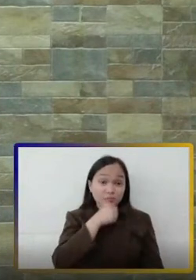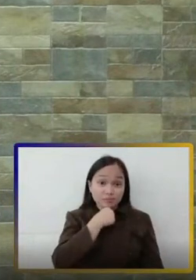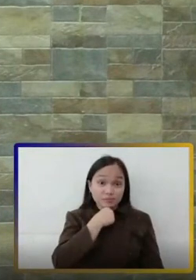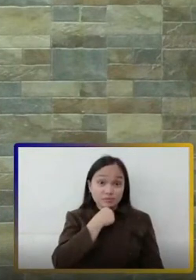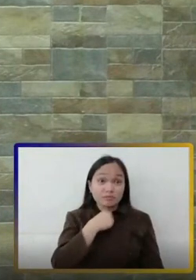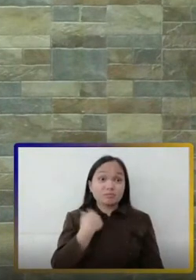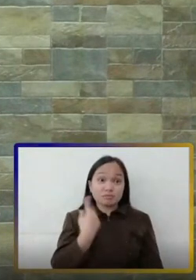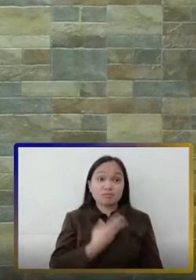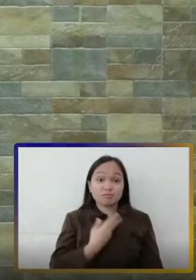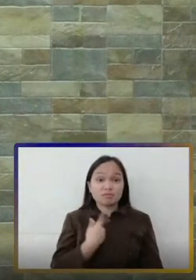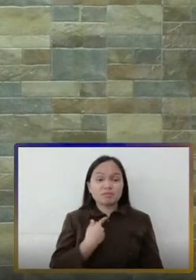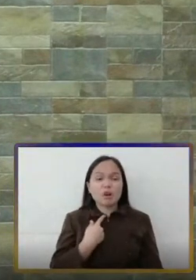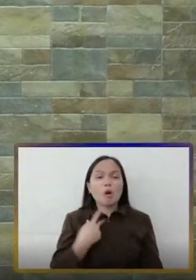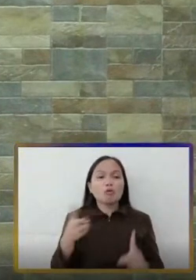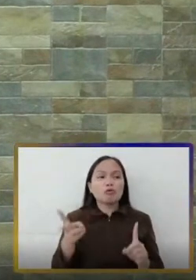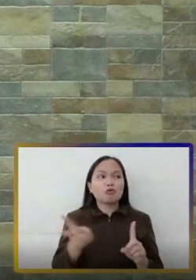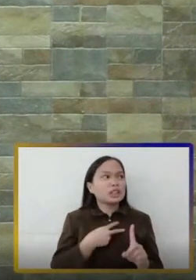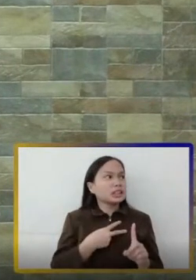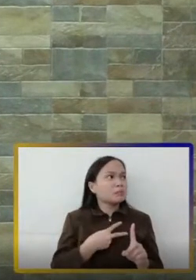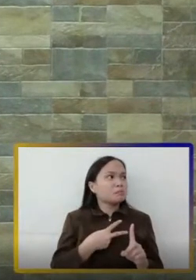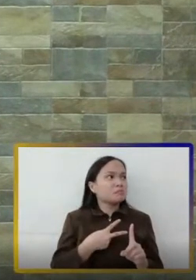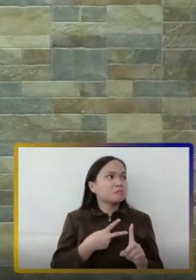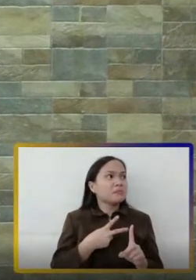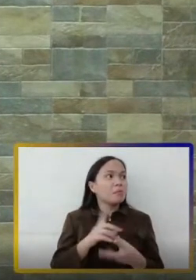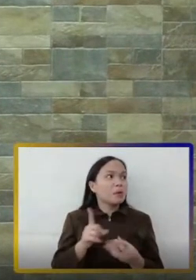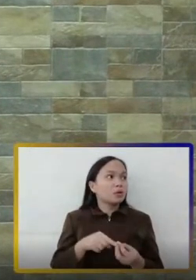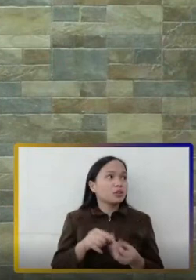biktima tayo ng ganyan.